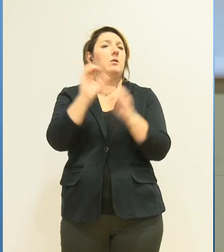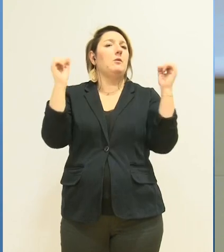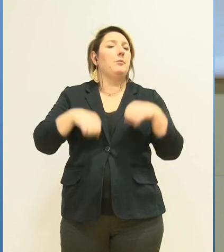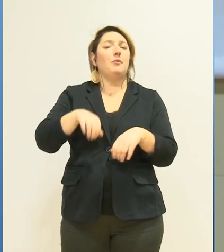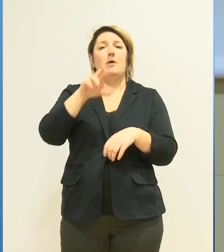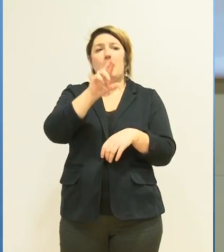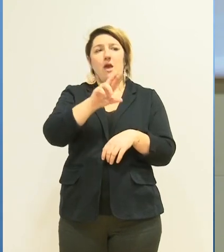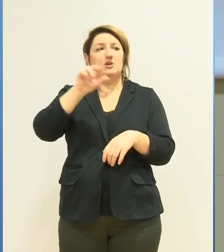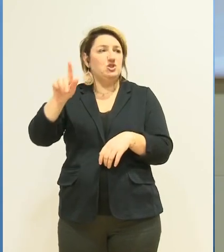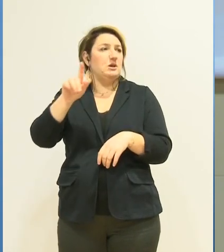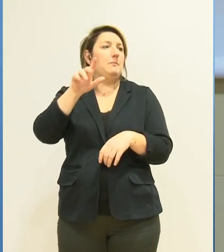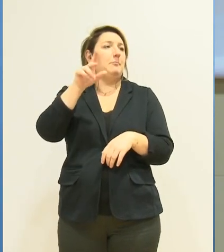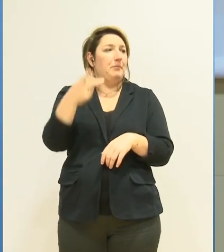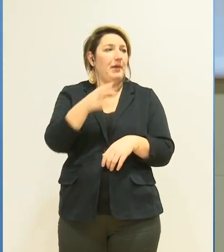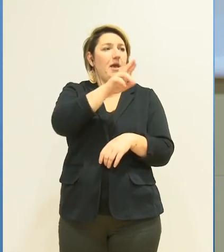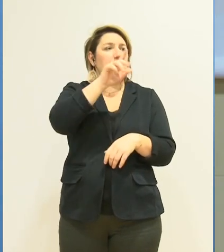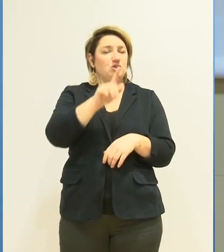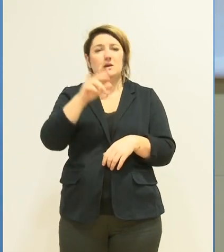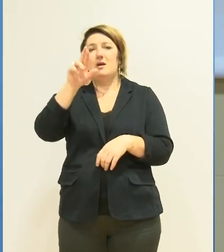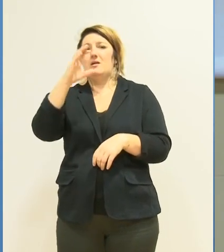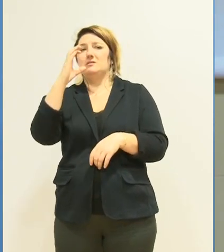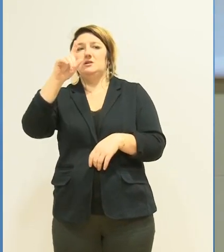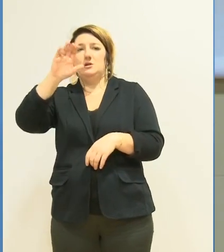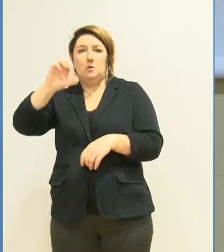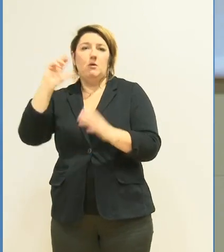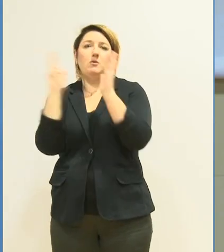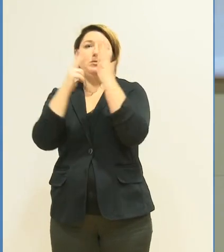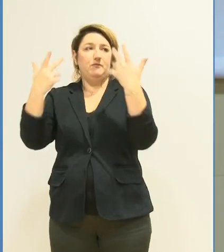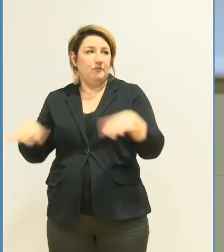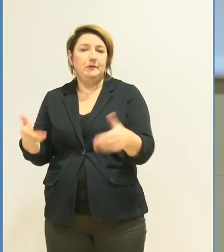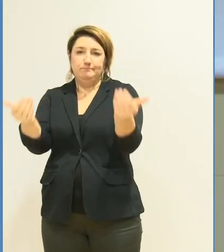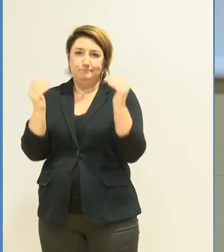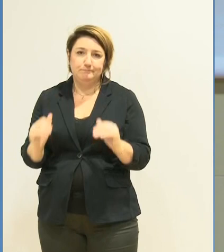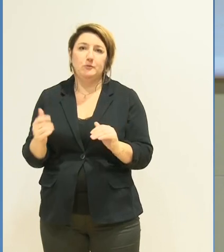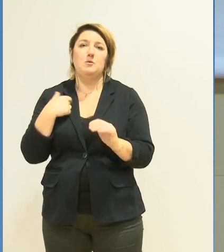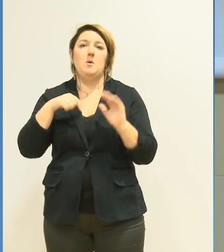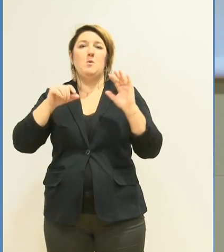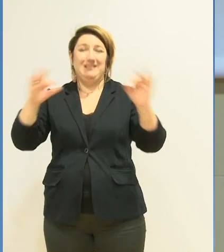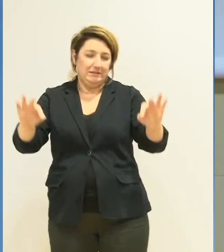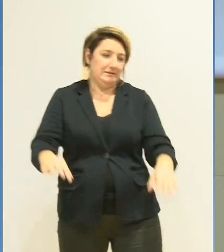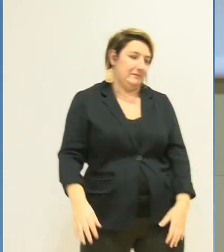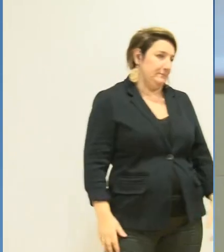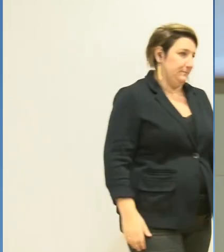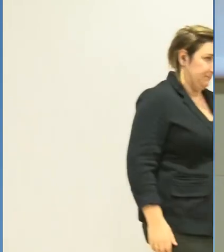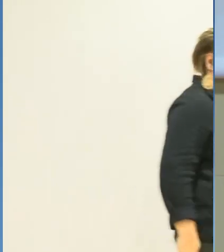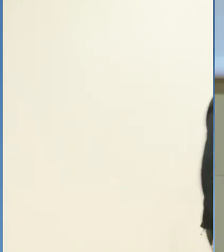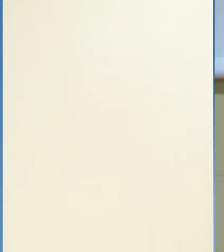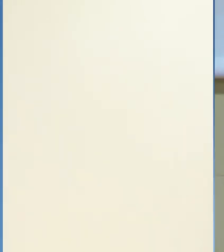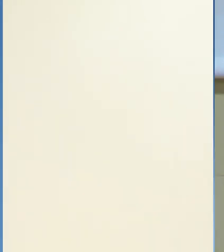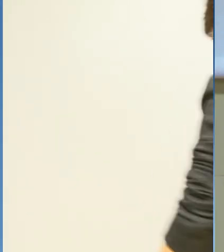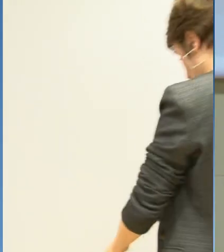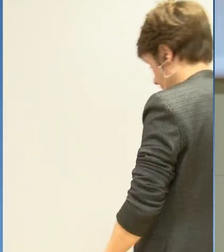pour rgp rgr cge délibération adoptée le pass admiration numéro 10 jeux mais l'amendement aux voix